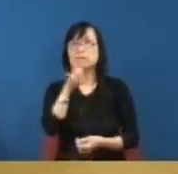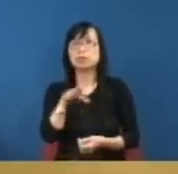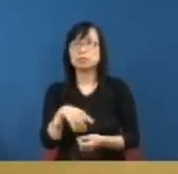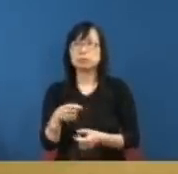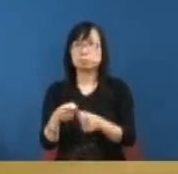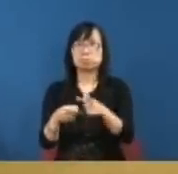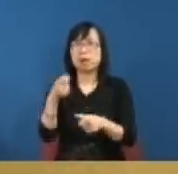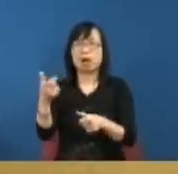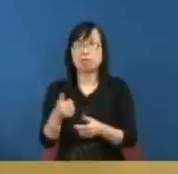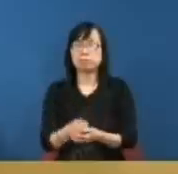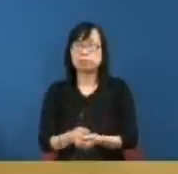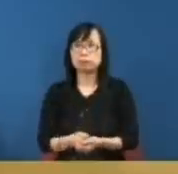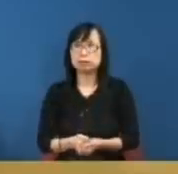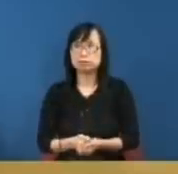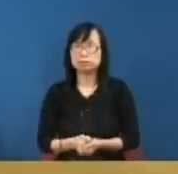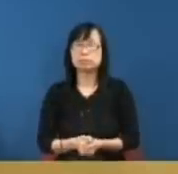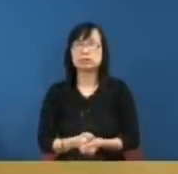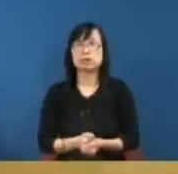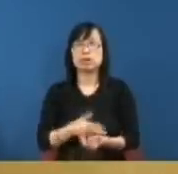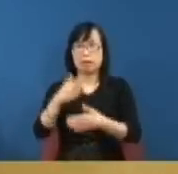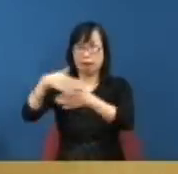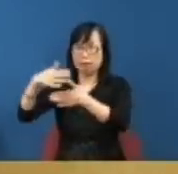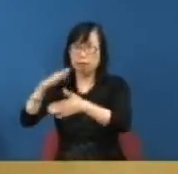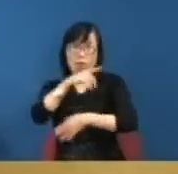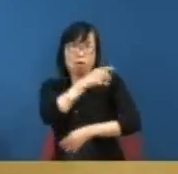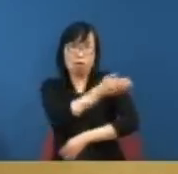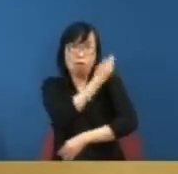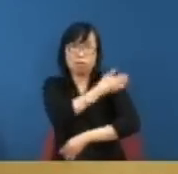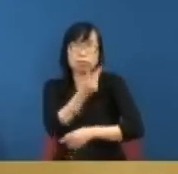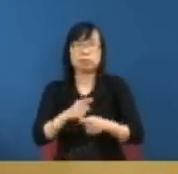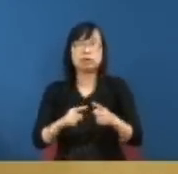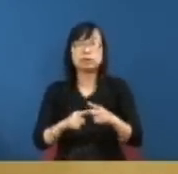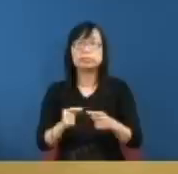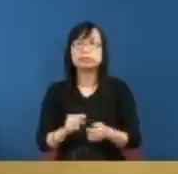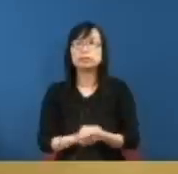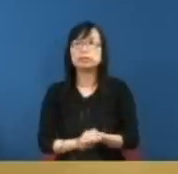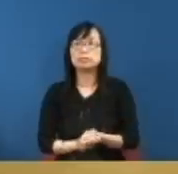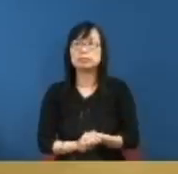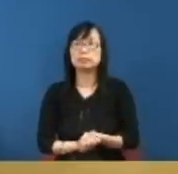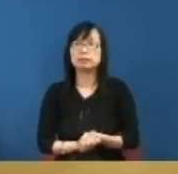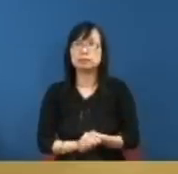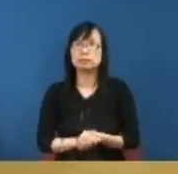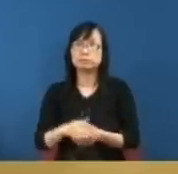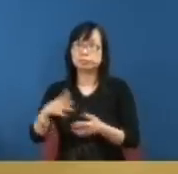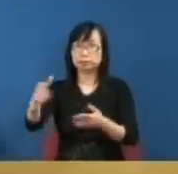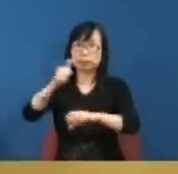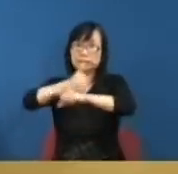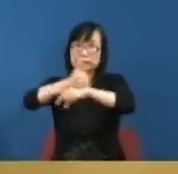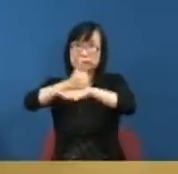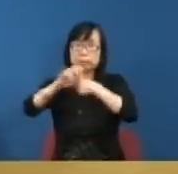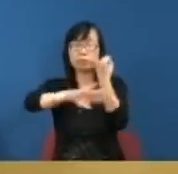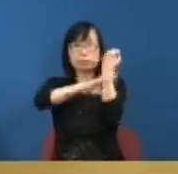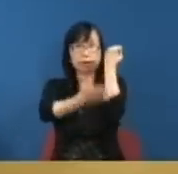的。因為在這個外佣的案件裡面，其實講來講去一樣東西，就是說這個基本法規定的